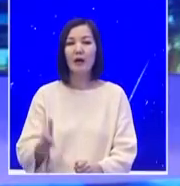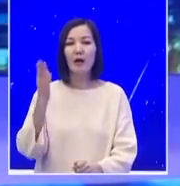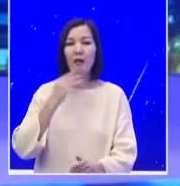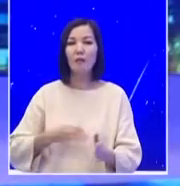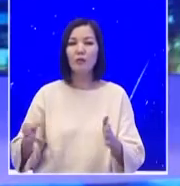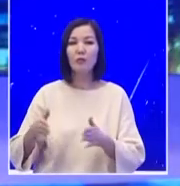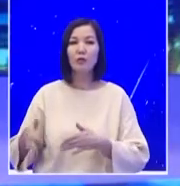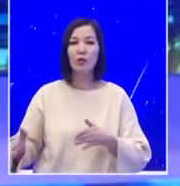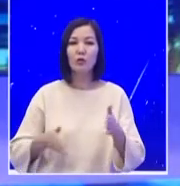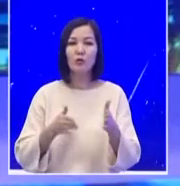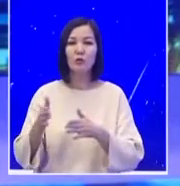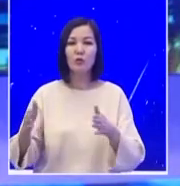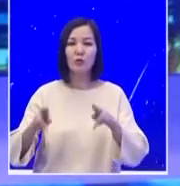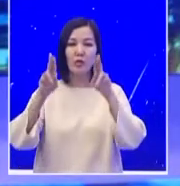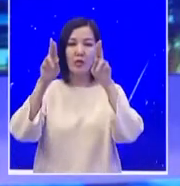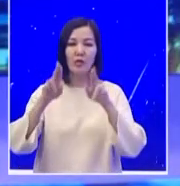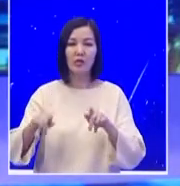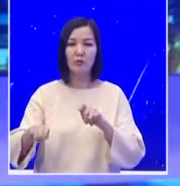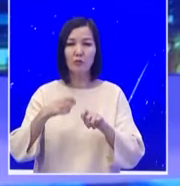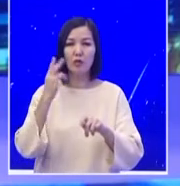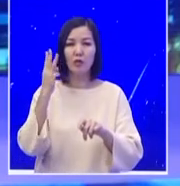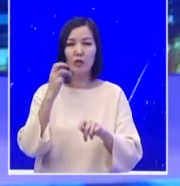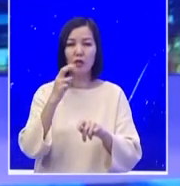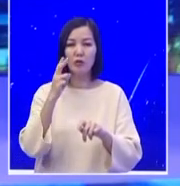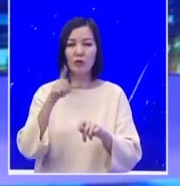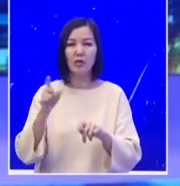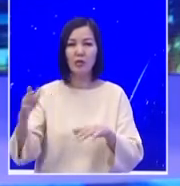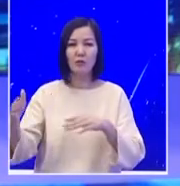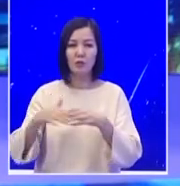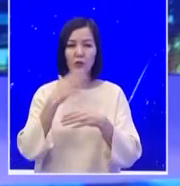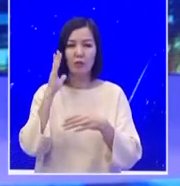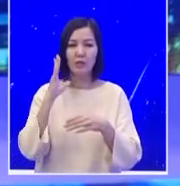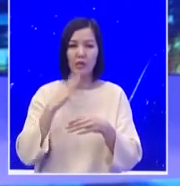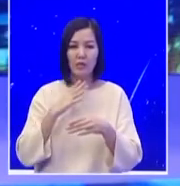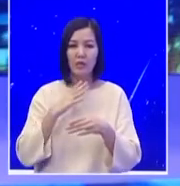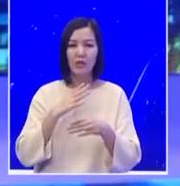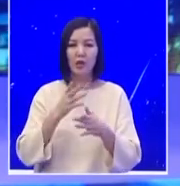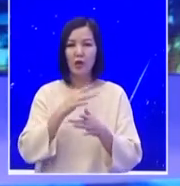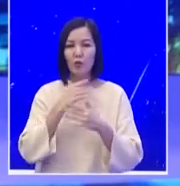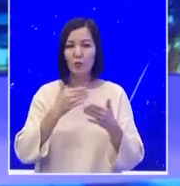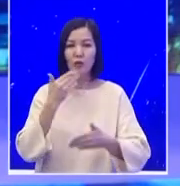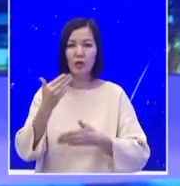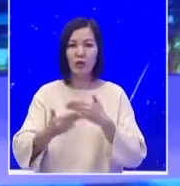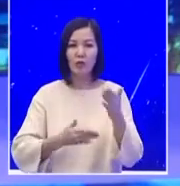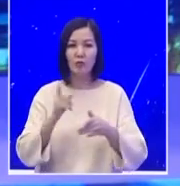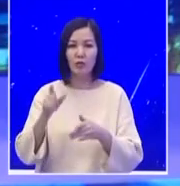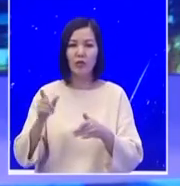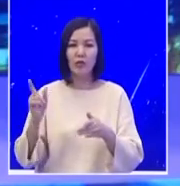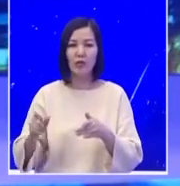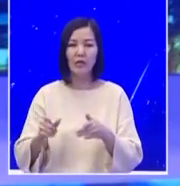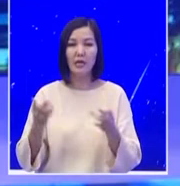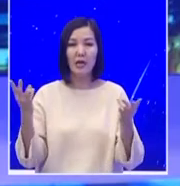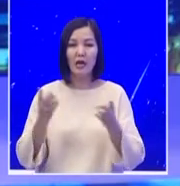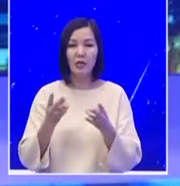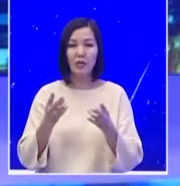Облыста жол жүру ережесін бұзған 200-ден аса адам жауапкершілікке тартылды. Оның дені жаяу жүргіншілердің тиісті